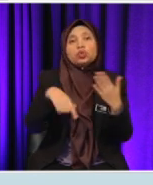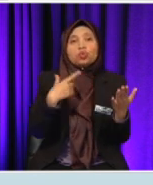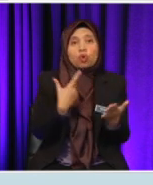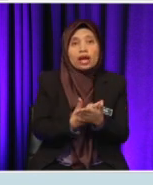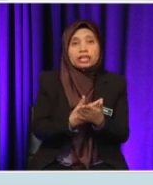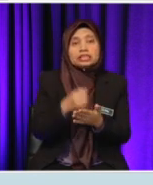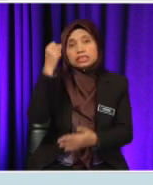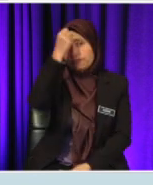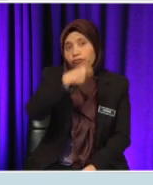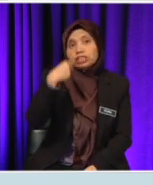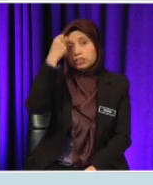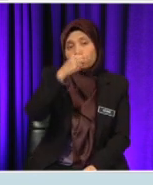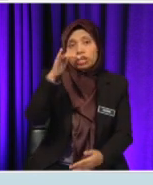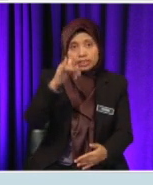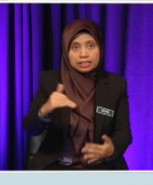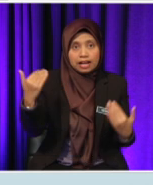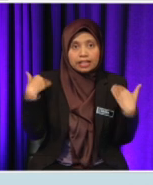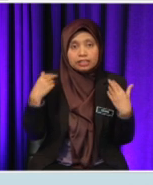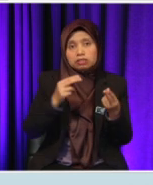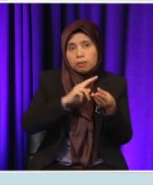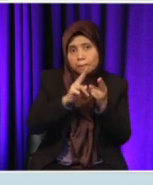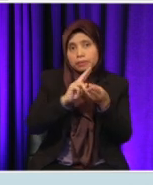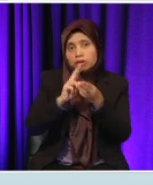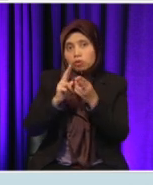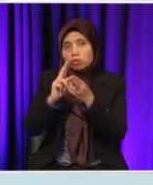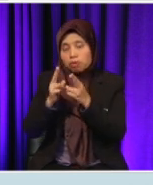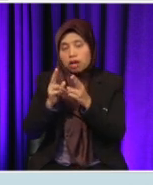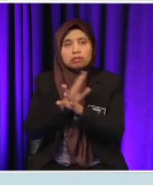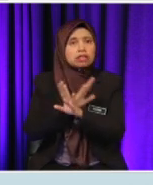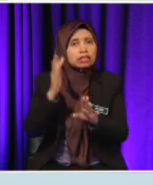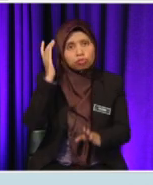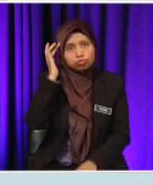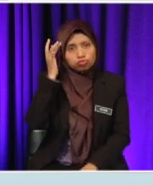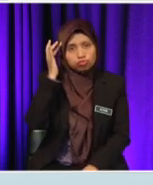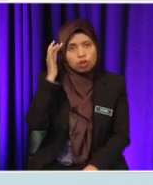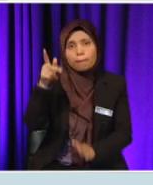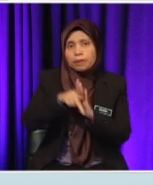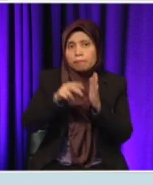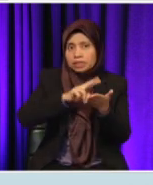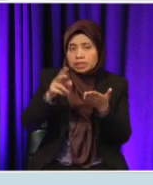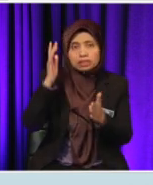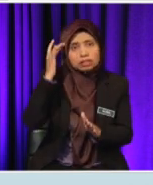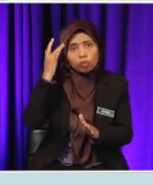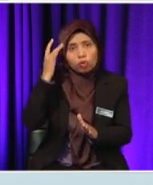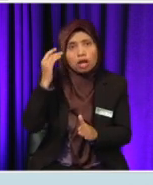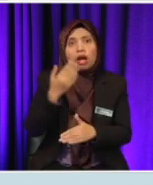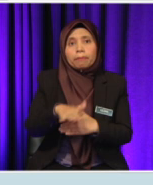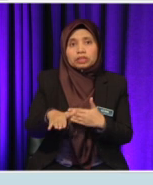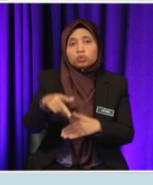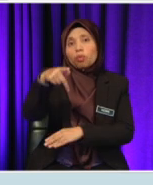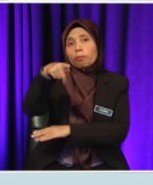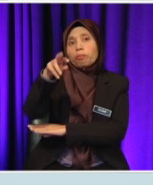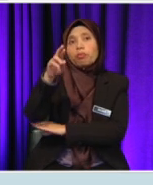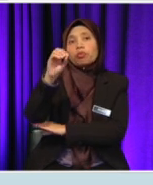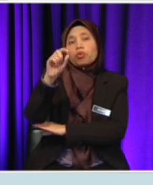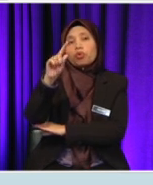sifat-sifat yang dimiliki berubah-ubah dan tidak dapat diramal oleh pembaca kemudian kita ada watak protagonis